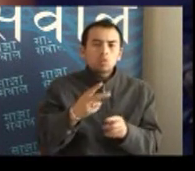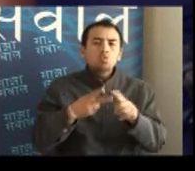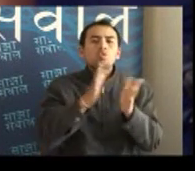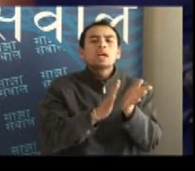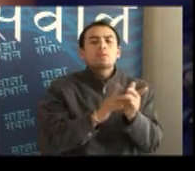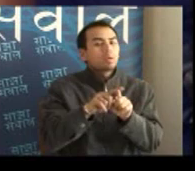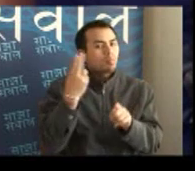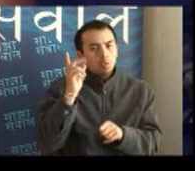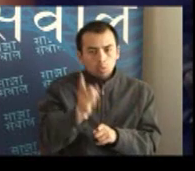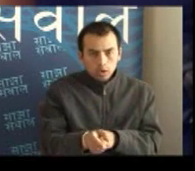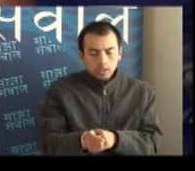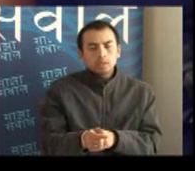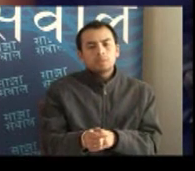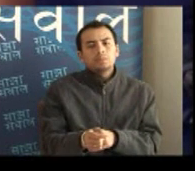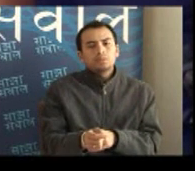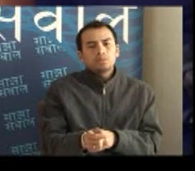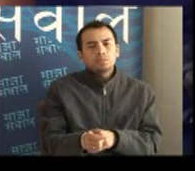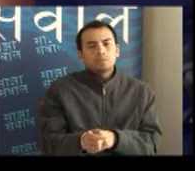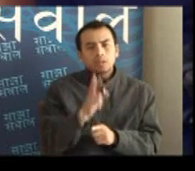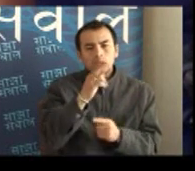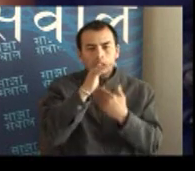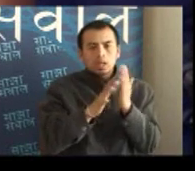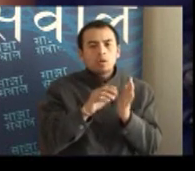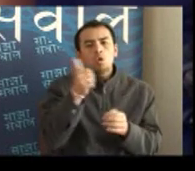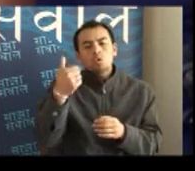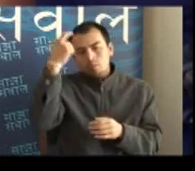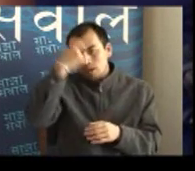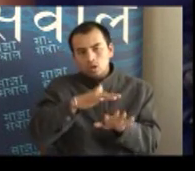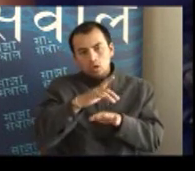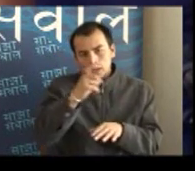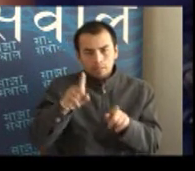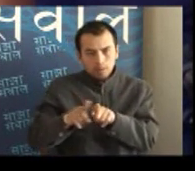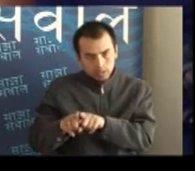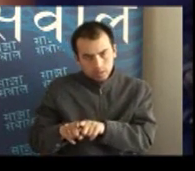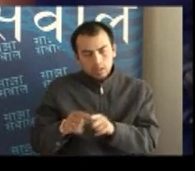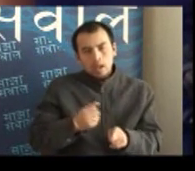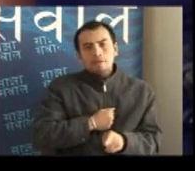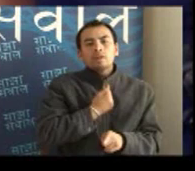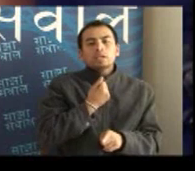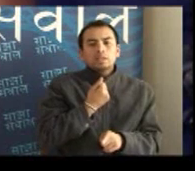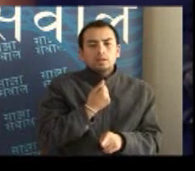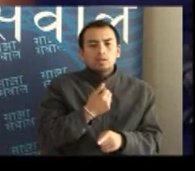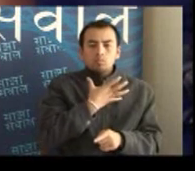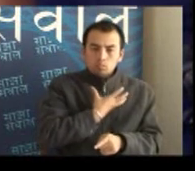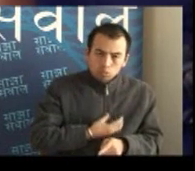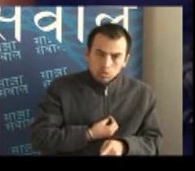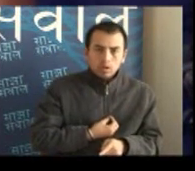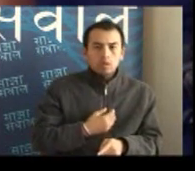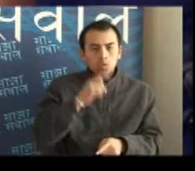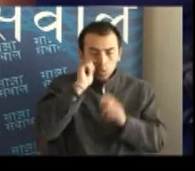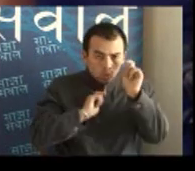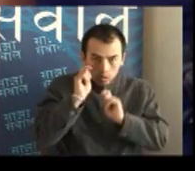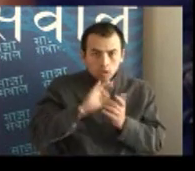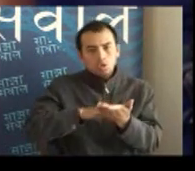उद्घाटन गराएको थिएँ र त्यसै गरी अन्य व्यक्तिहरूको लागि पनि म आफै असाध्यै पीडित हुँदै